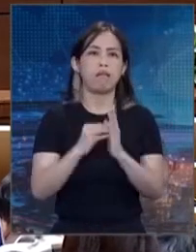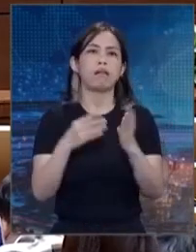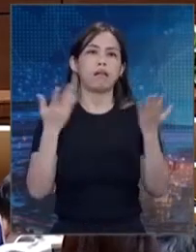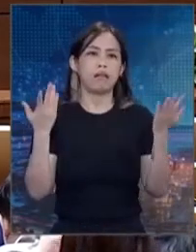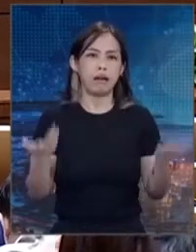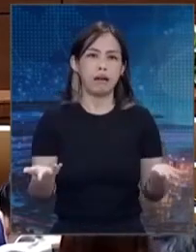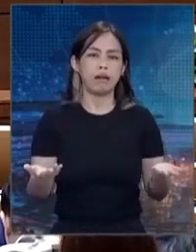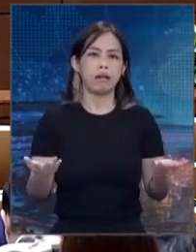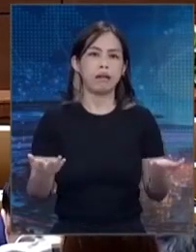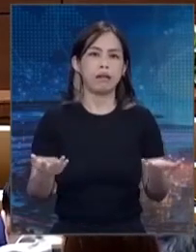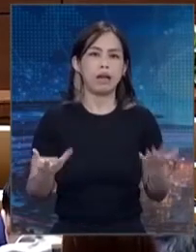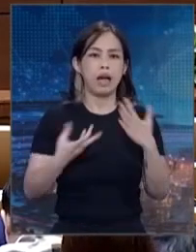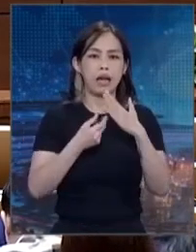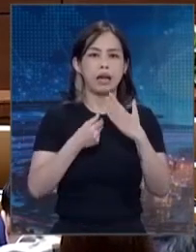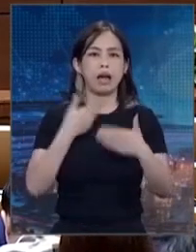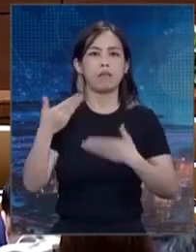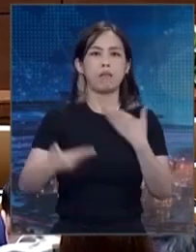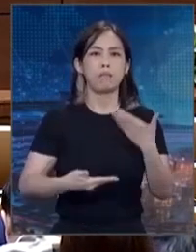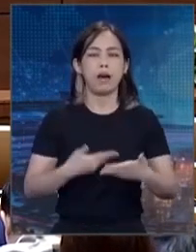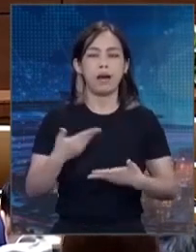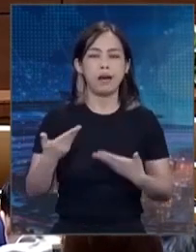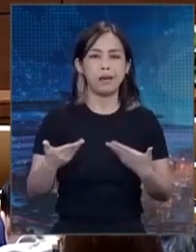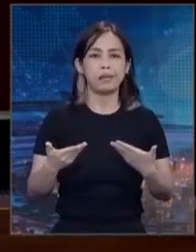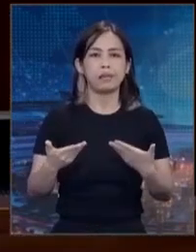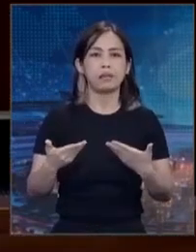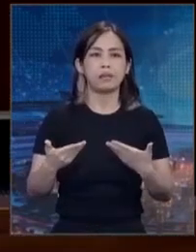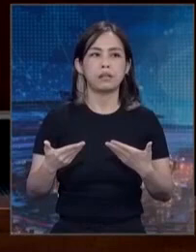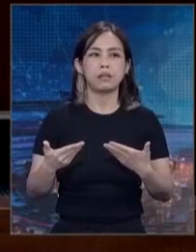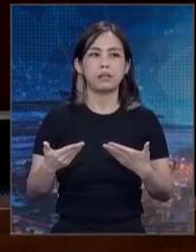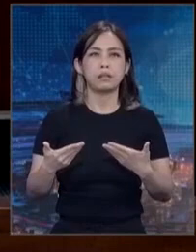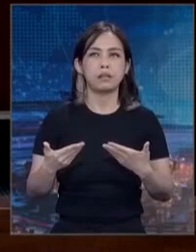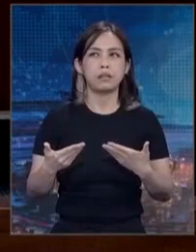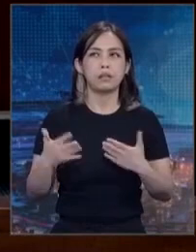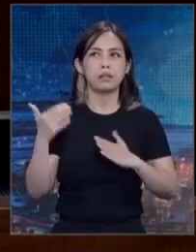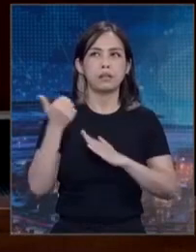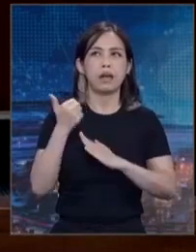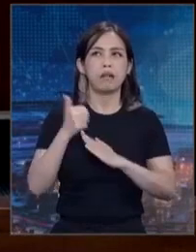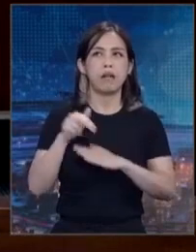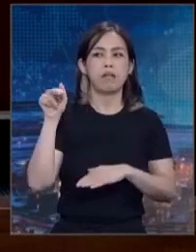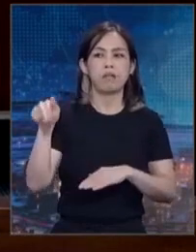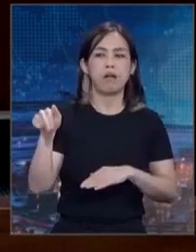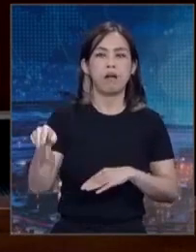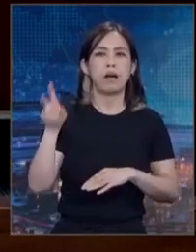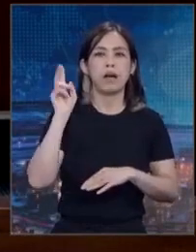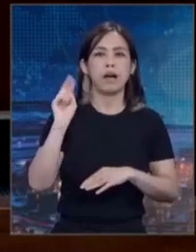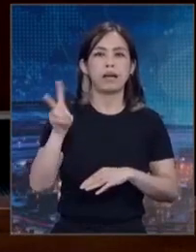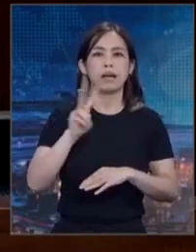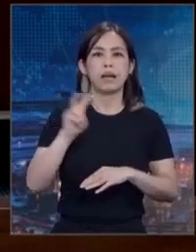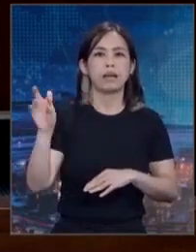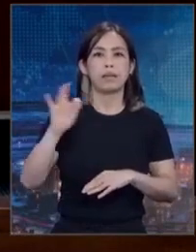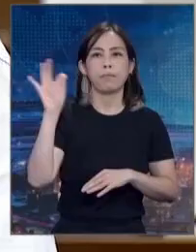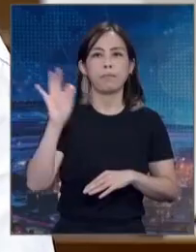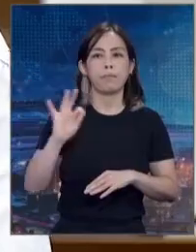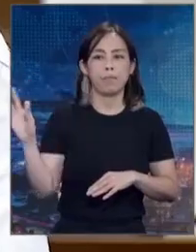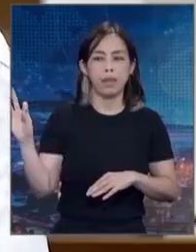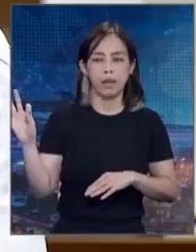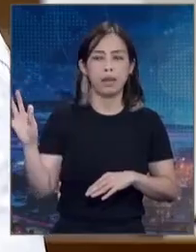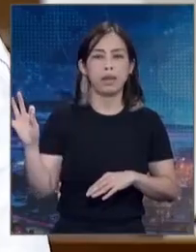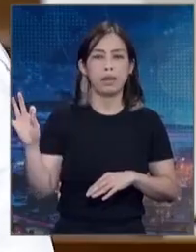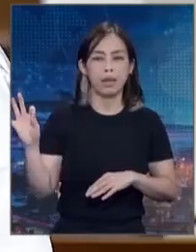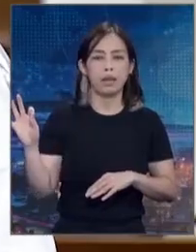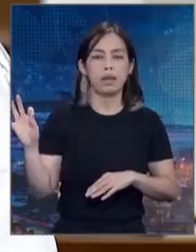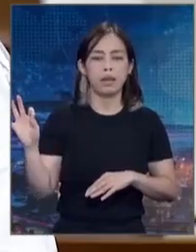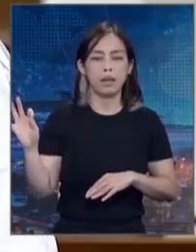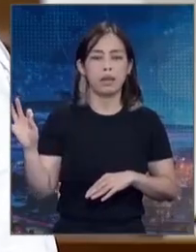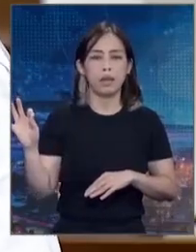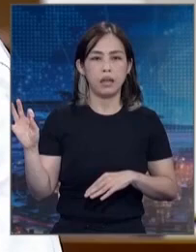nay các cái ngân hàng thương mại nhà nước vẫn nợ 2.000 tỷ nhưng mà vẫn gói không bố trí kinh phí được để gói của là hỗ trợ